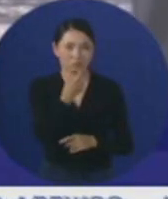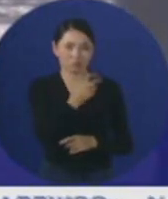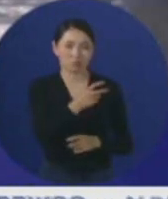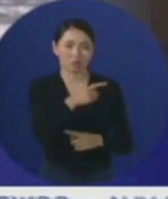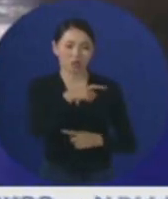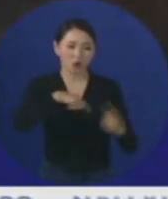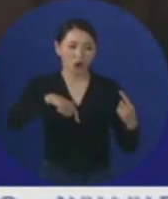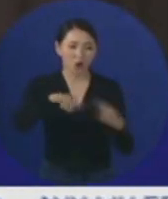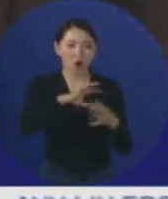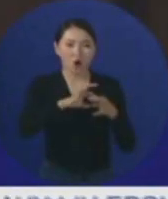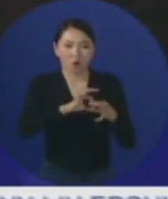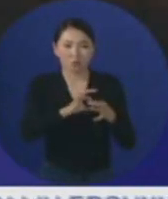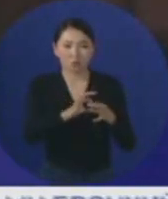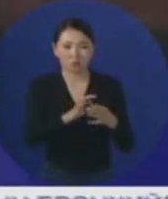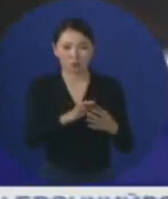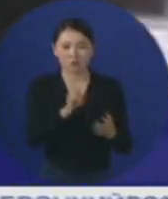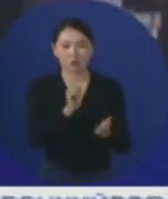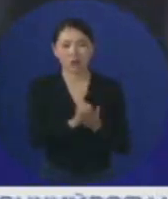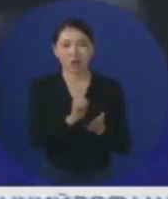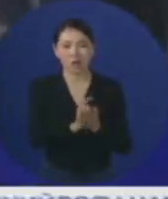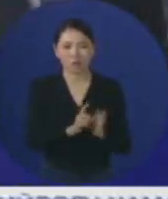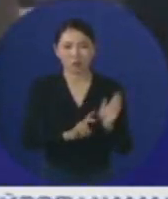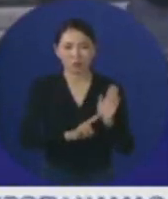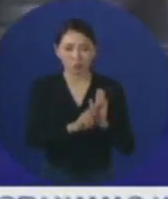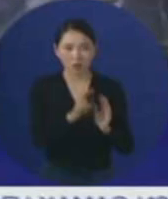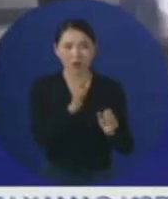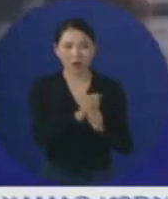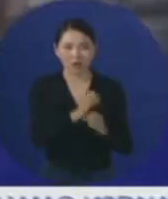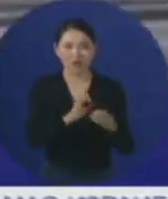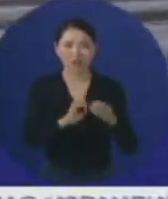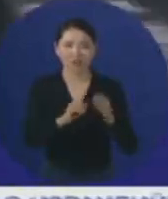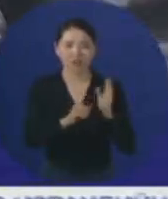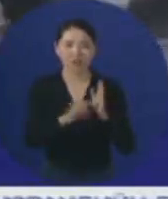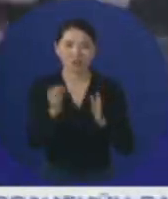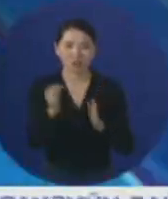холбоог зайлшгүй үүсгэн ажиллах нь чухал гэдгийг албаныхан онцолж байна.